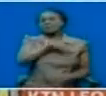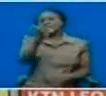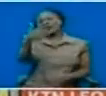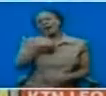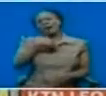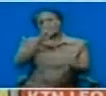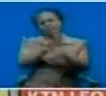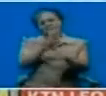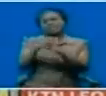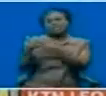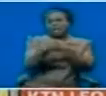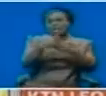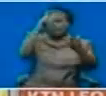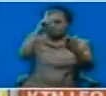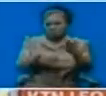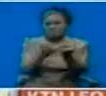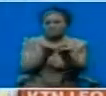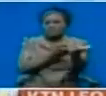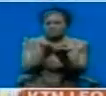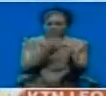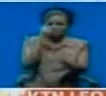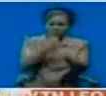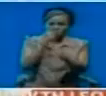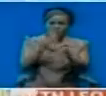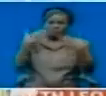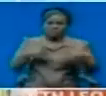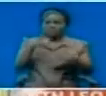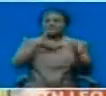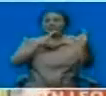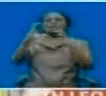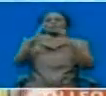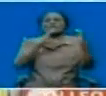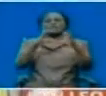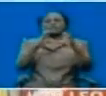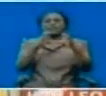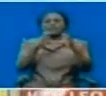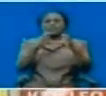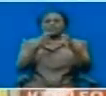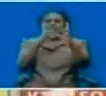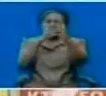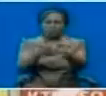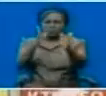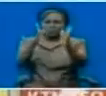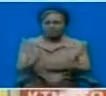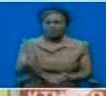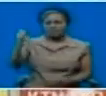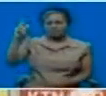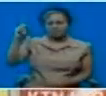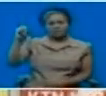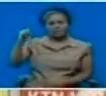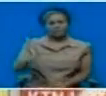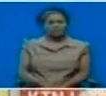haba. Changamoto sasa ikiwa kwa hudumu ama washikadau wa masuala ya mawasiliano. Victoria Amunga, KTN.